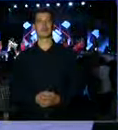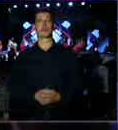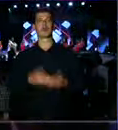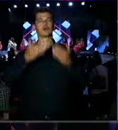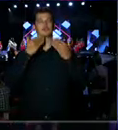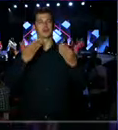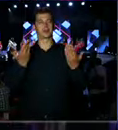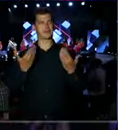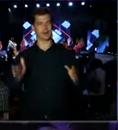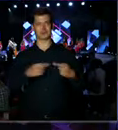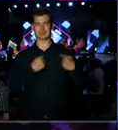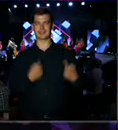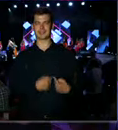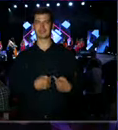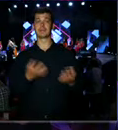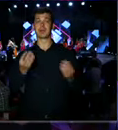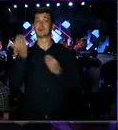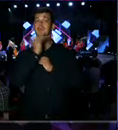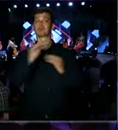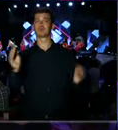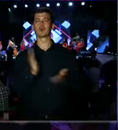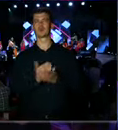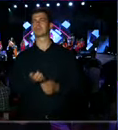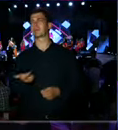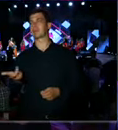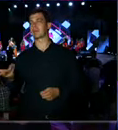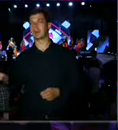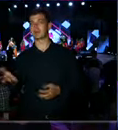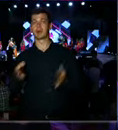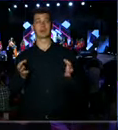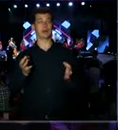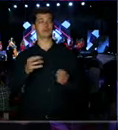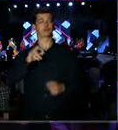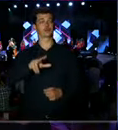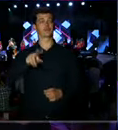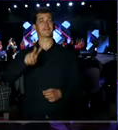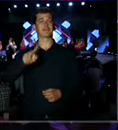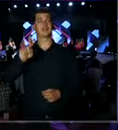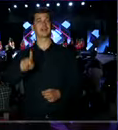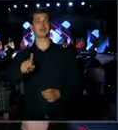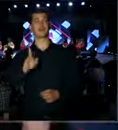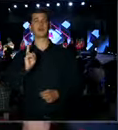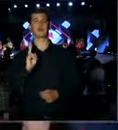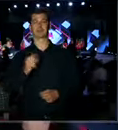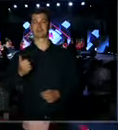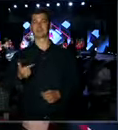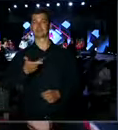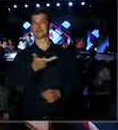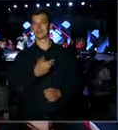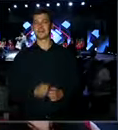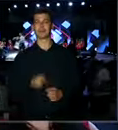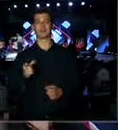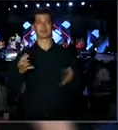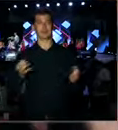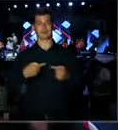Dziękujemy bardzo serdecznie, drodzy Państwo. Ogłosiliśmy już wszystkie tytuły komplementarne, a teraz czas na podium. Już za